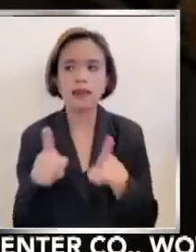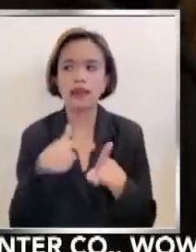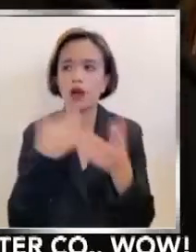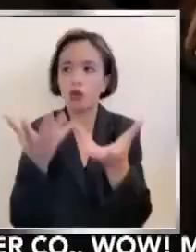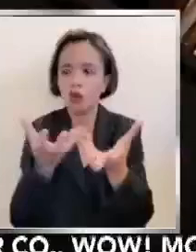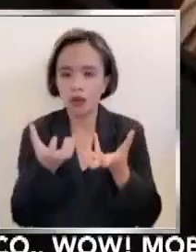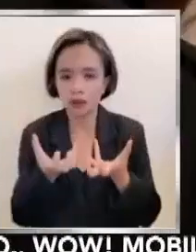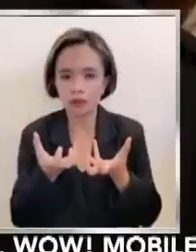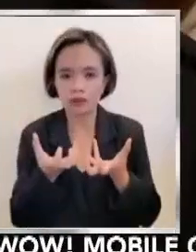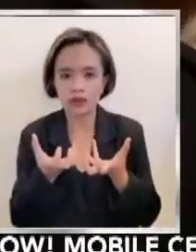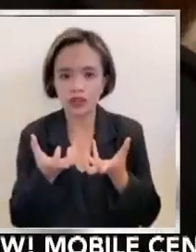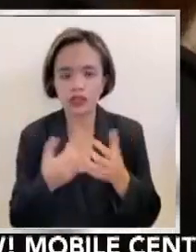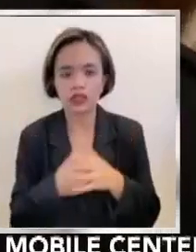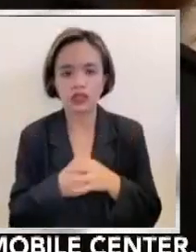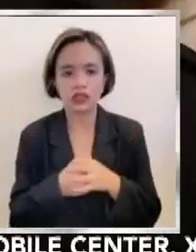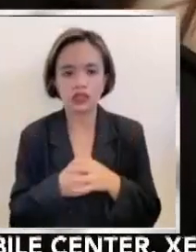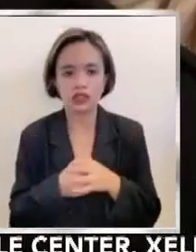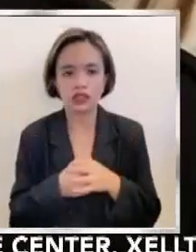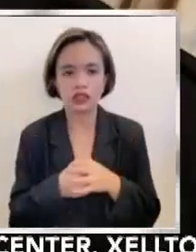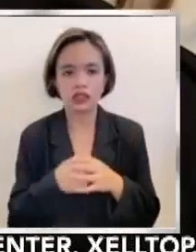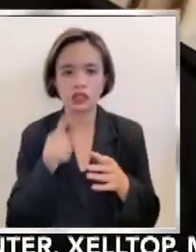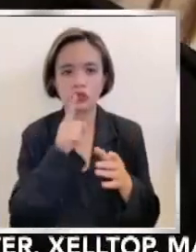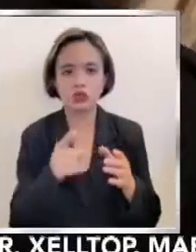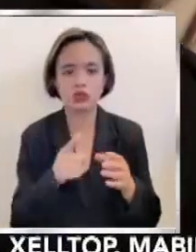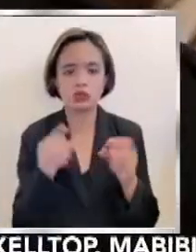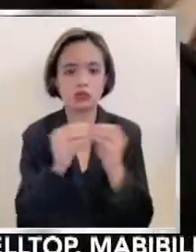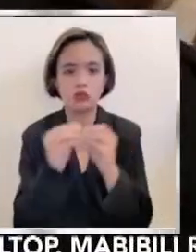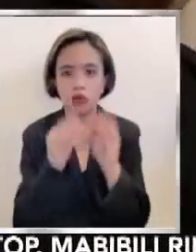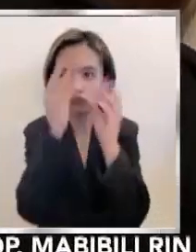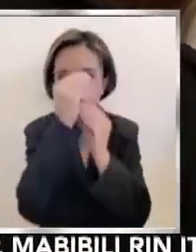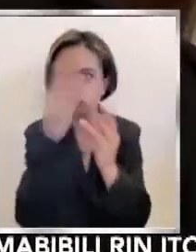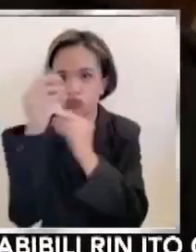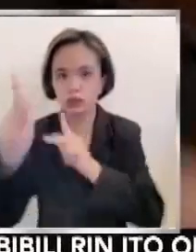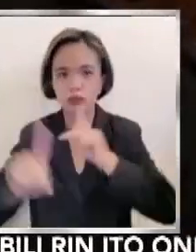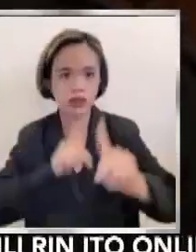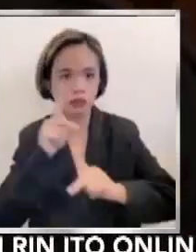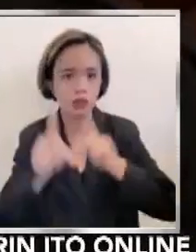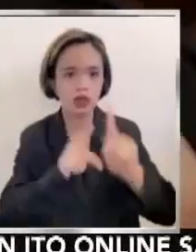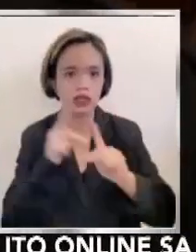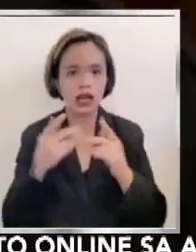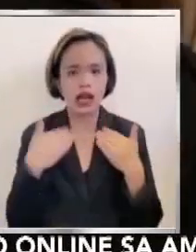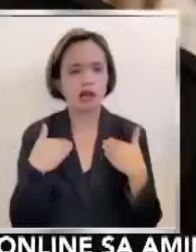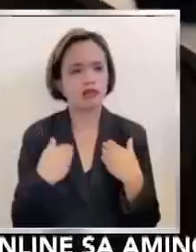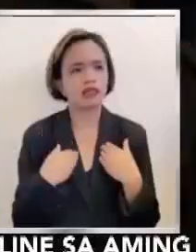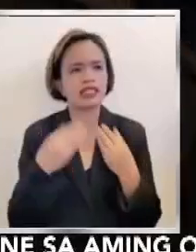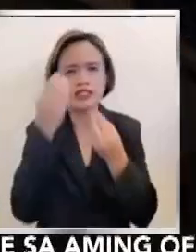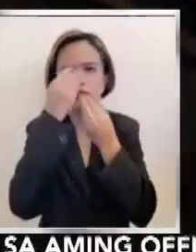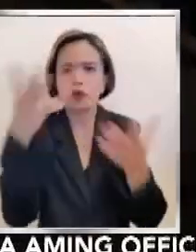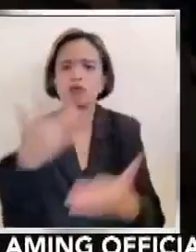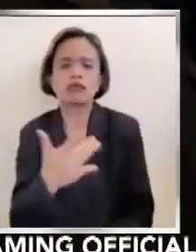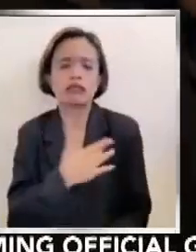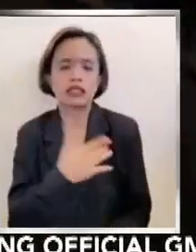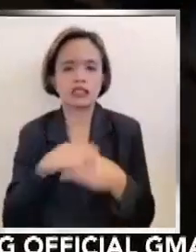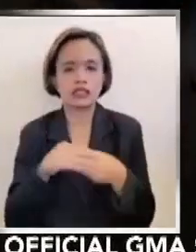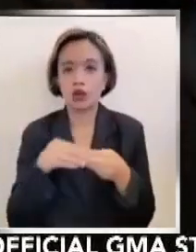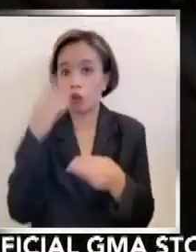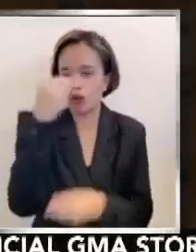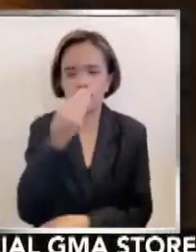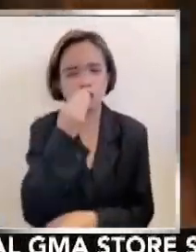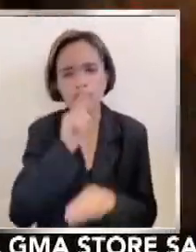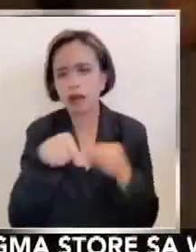to be involved so that we reach out to more audience out there to tell a touching story because food is about love and food brings people